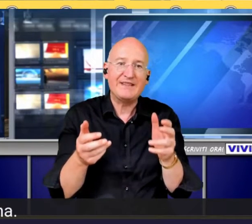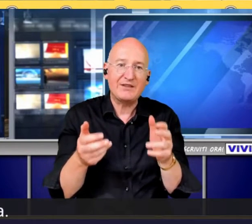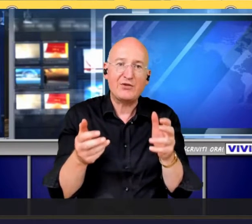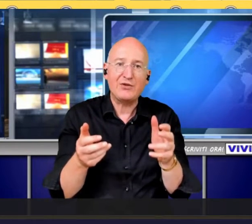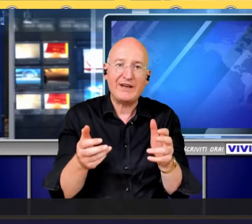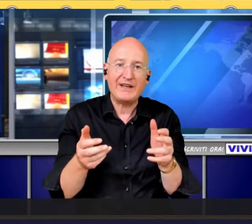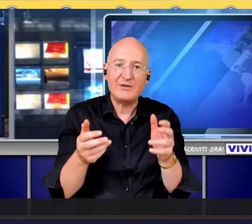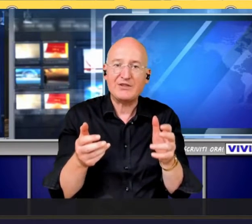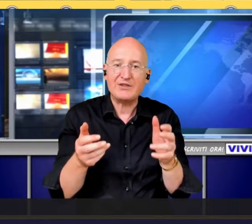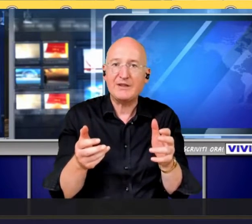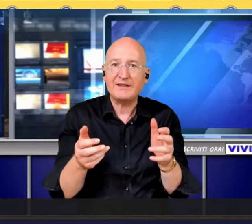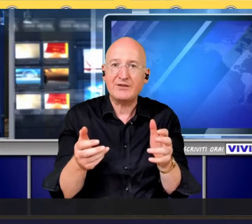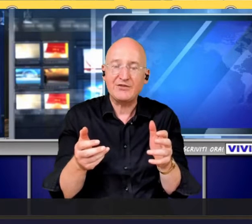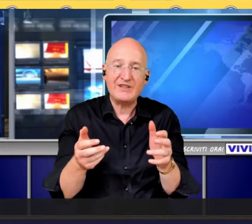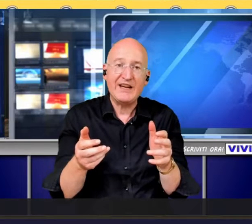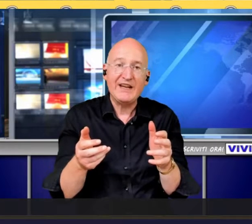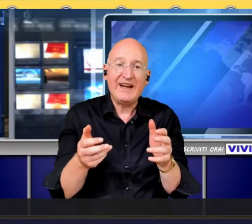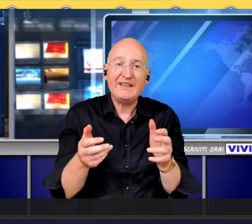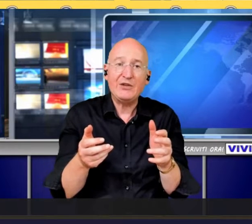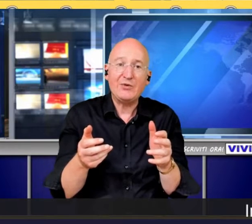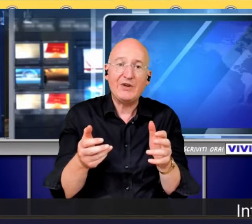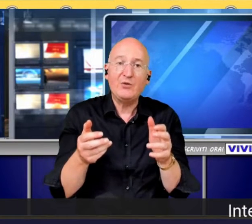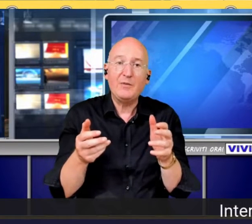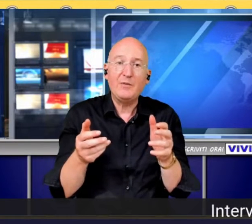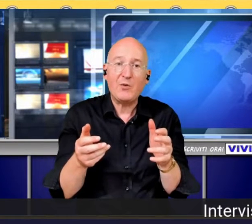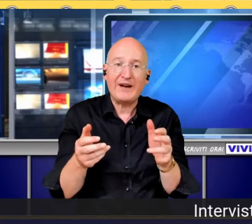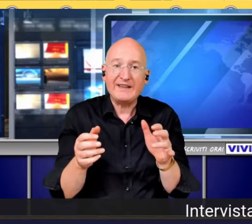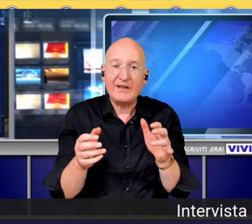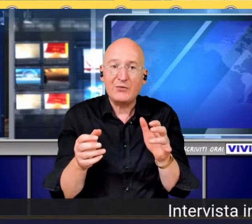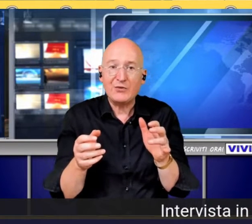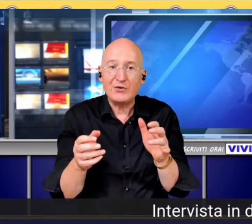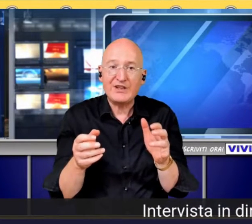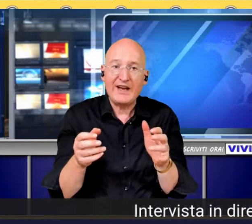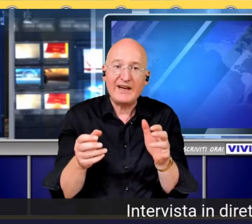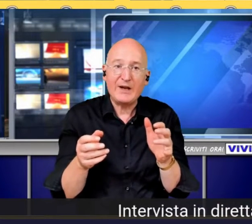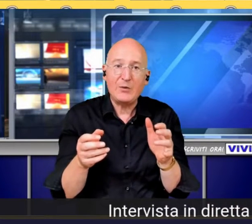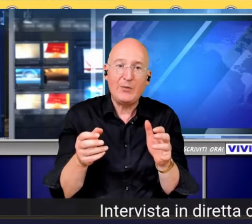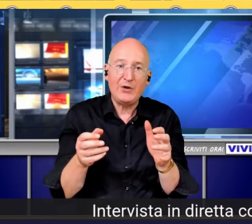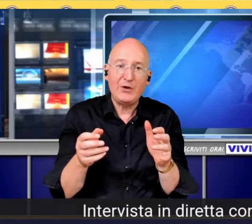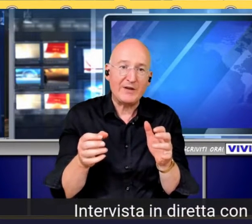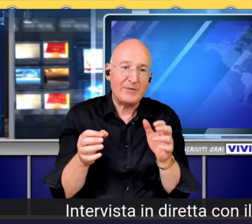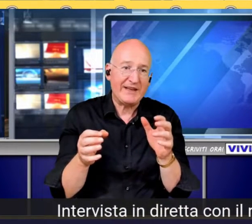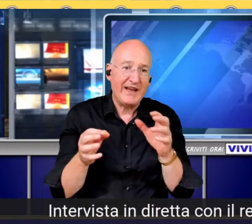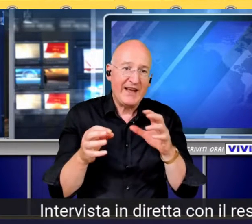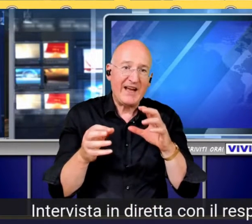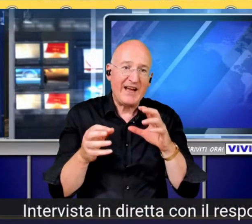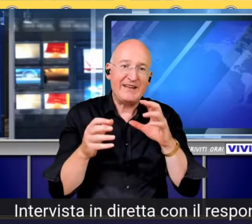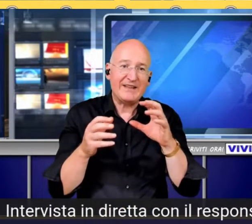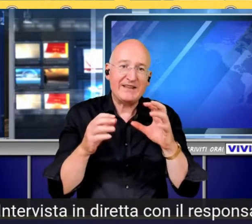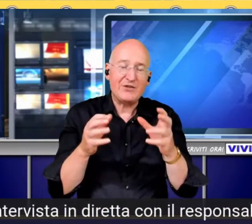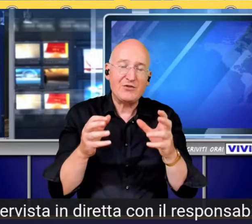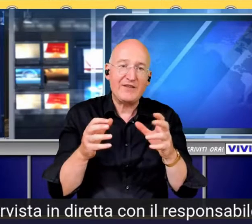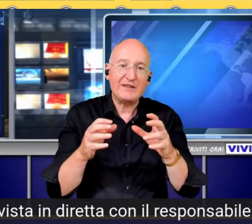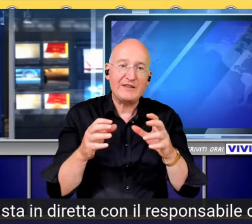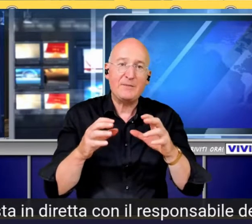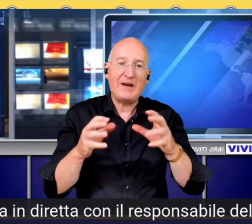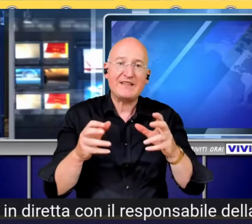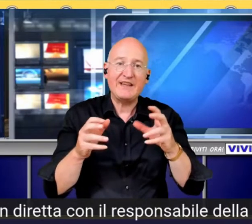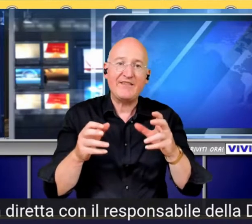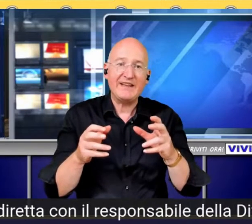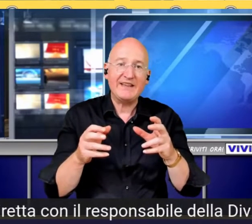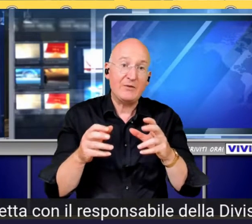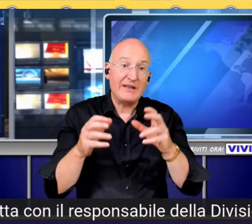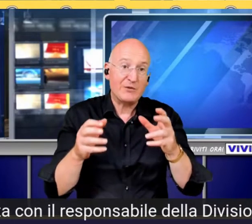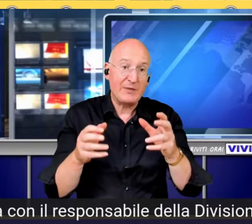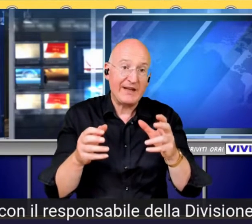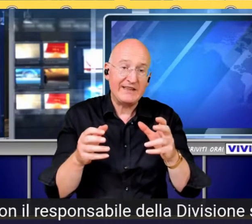di utilizzazione concreta di questa tecnologia, addirittura al 2040, forse anche un pelo prima, perché la tecnologia ha fatto dei